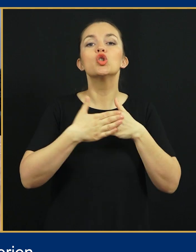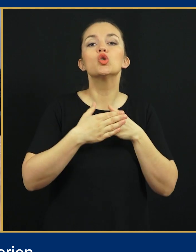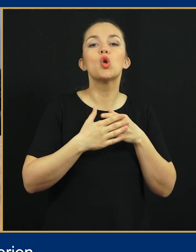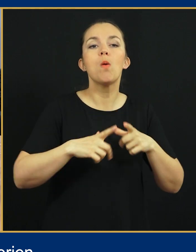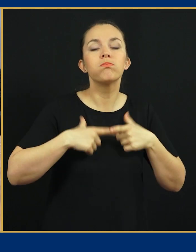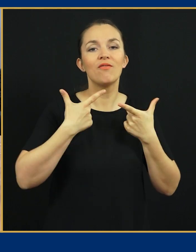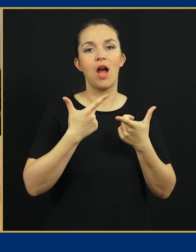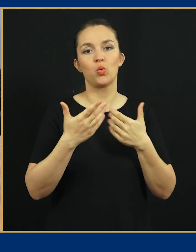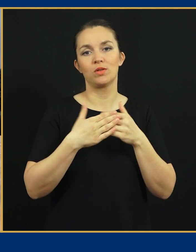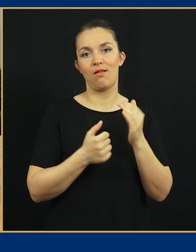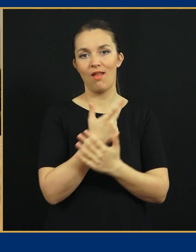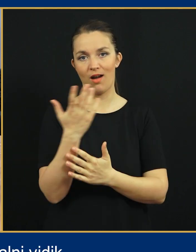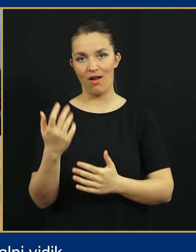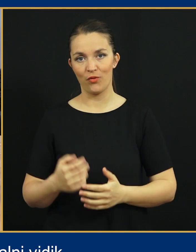naravo.